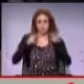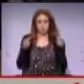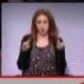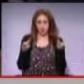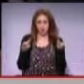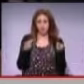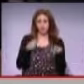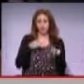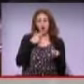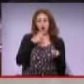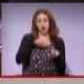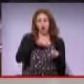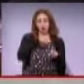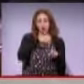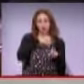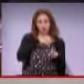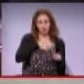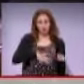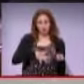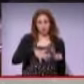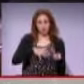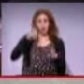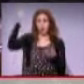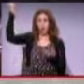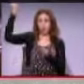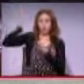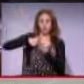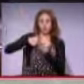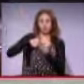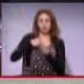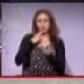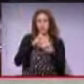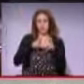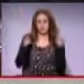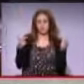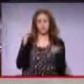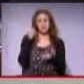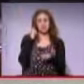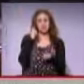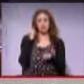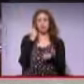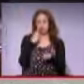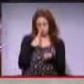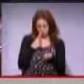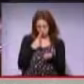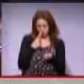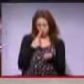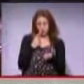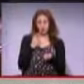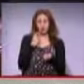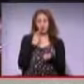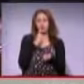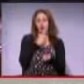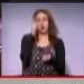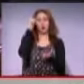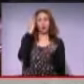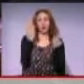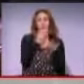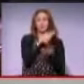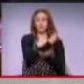من رسله، وقالوا سمعنا وأطعنا، غفرانك